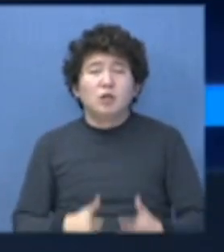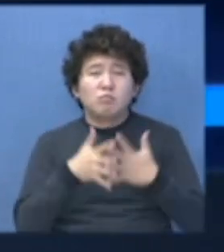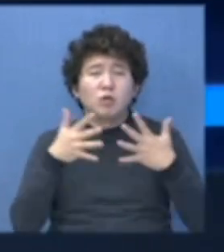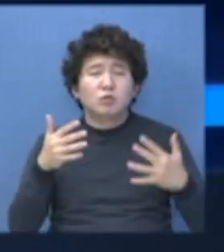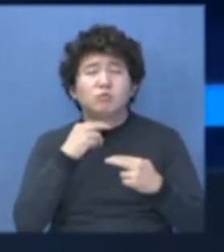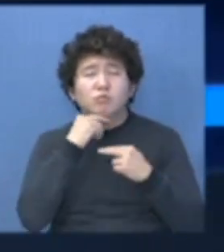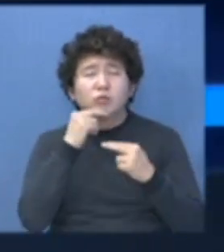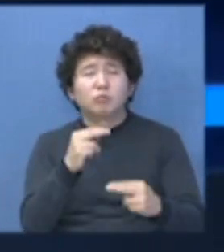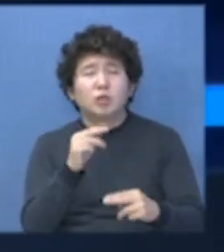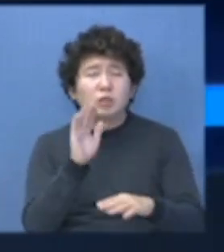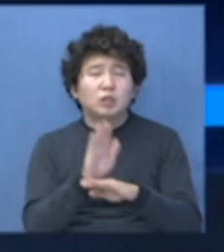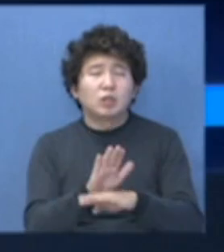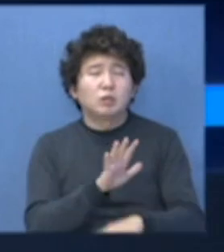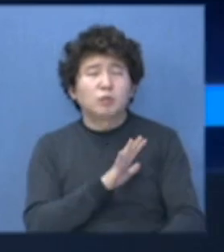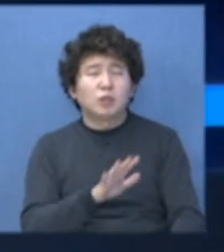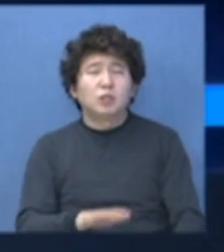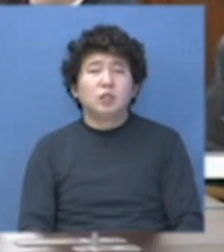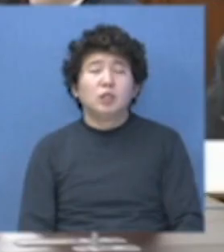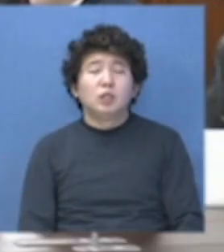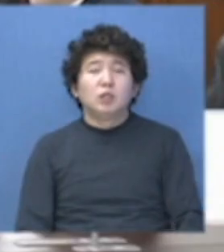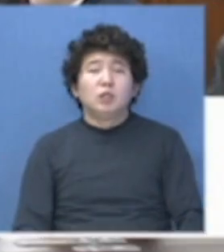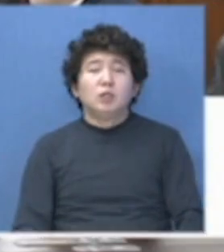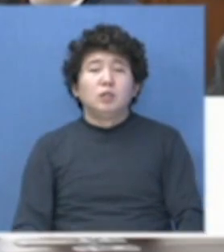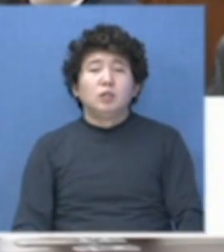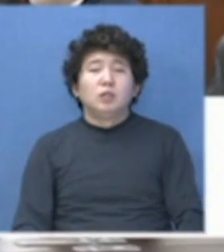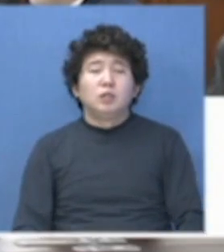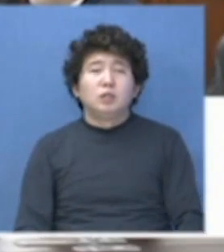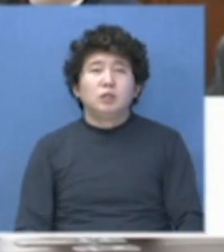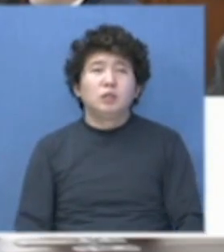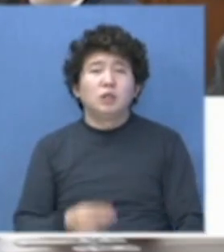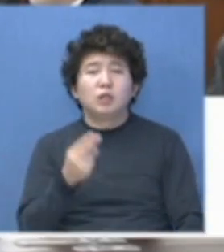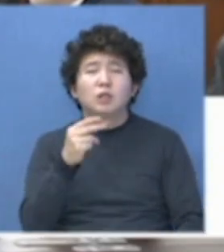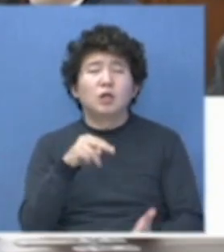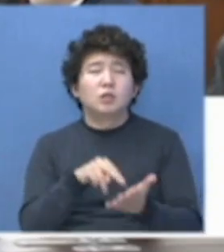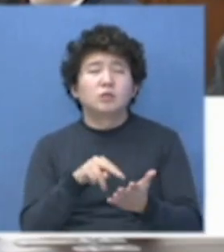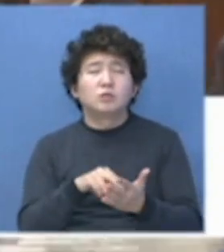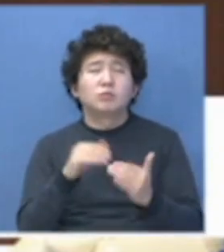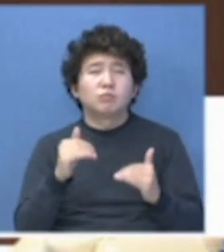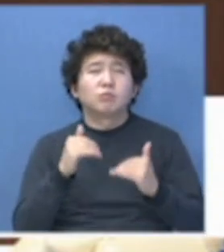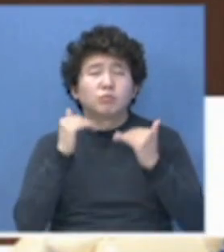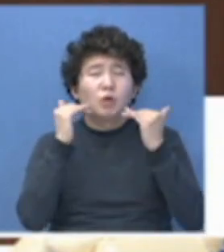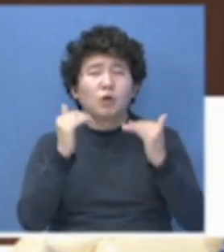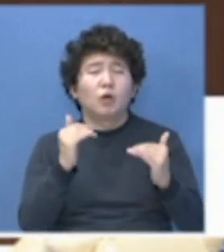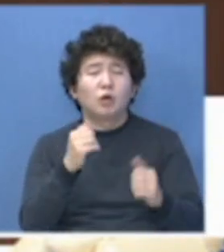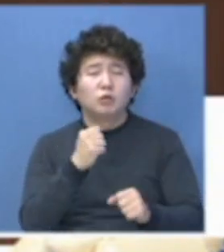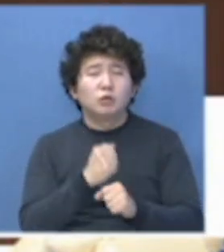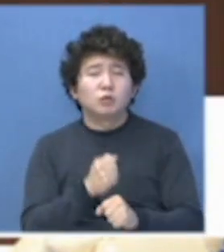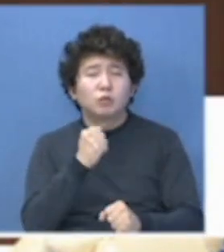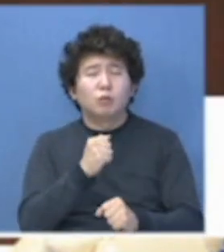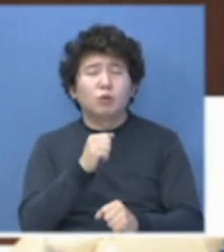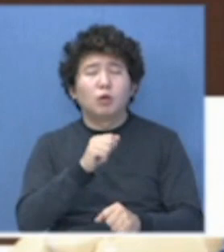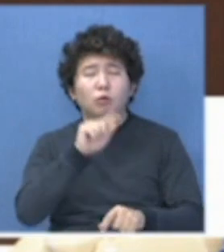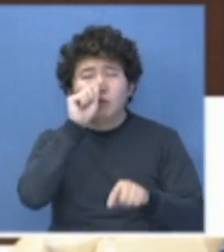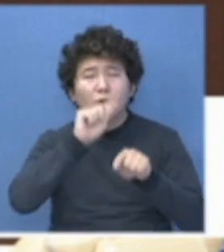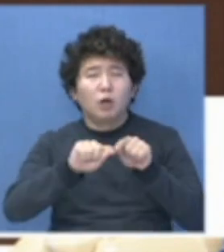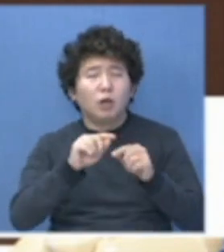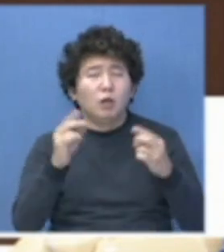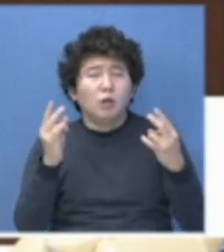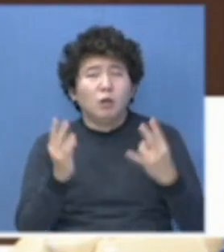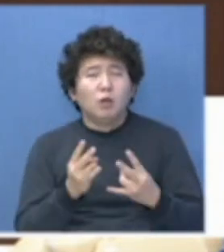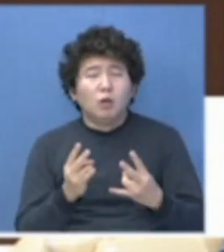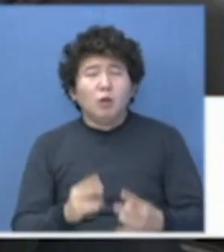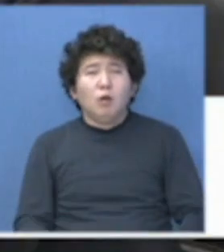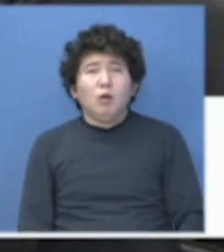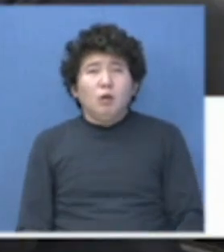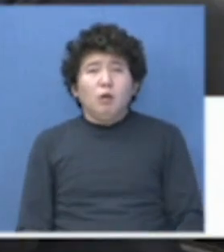мән беріп тапсырды. Бағаның өсуін тежеу жұмыстарын тұрақты бақылауда ұстау керек. Биылғы жылдың қазан